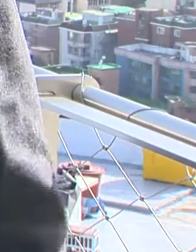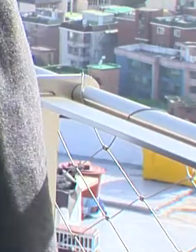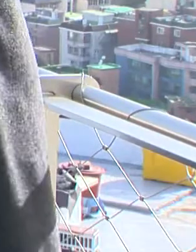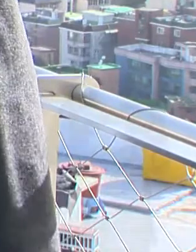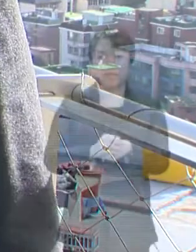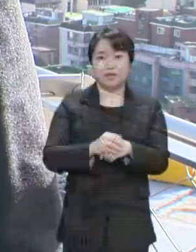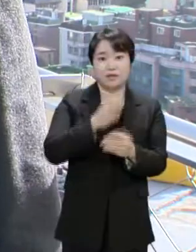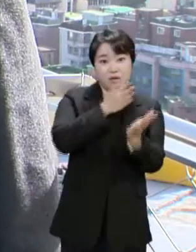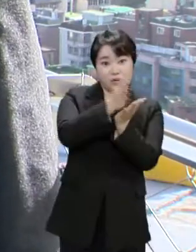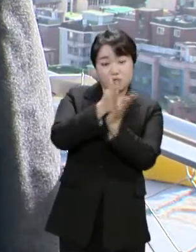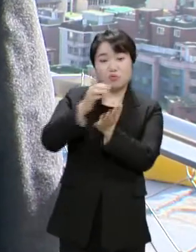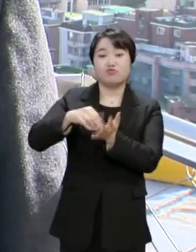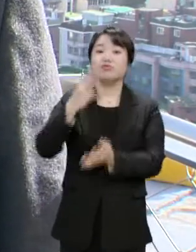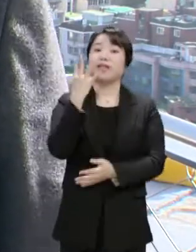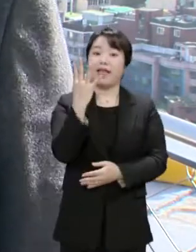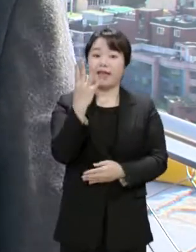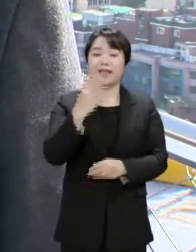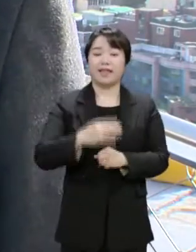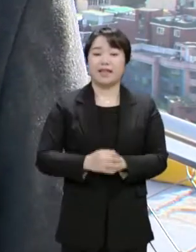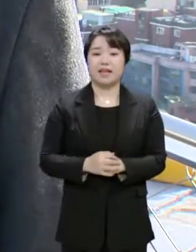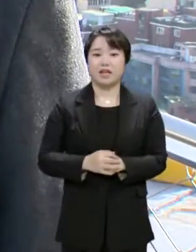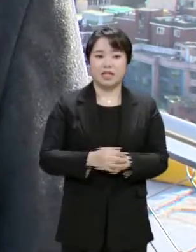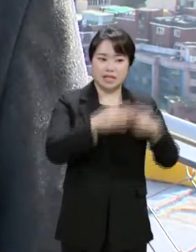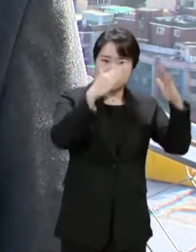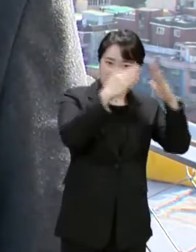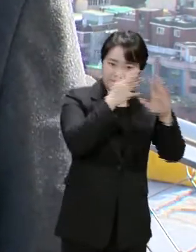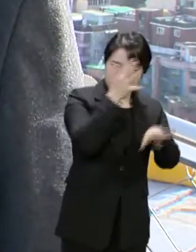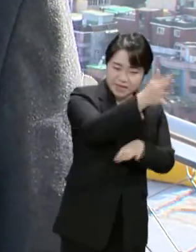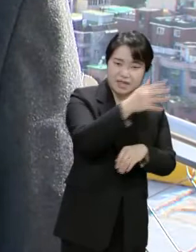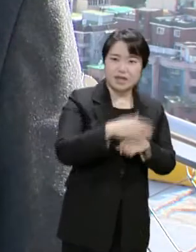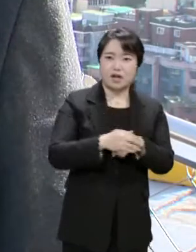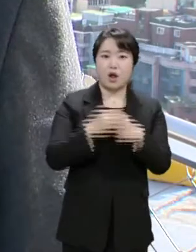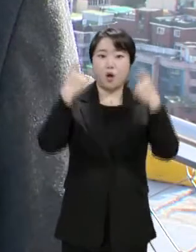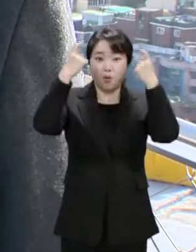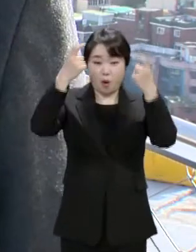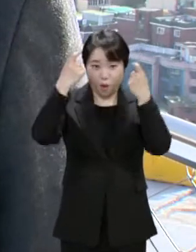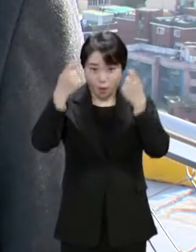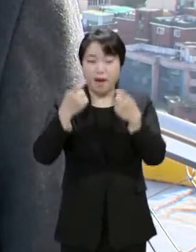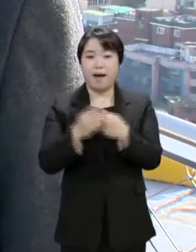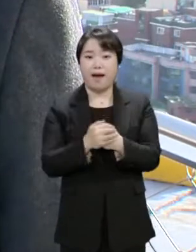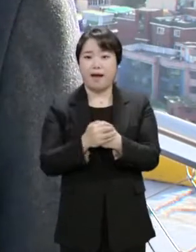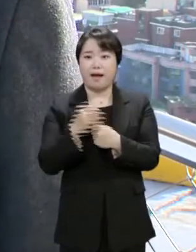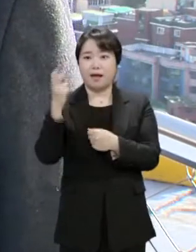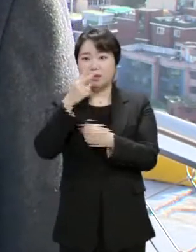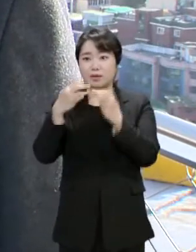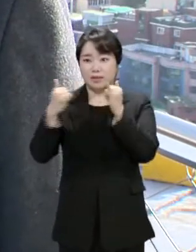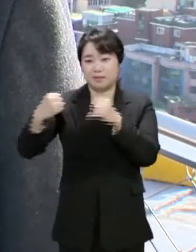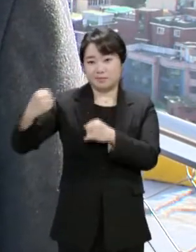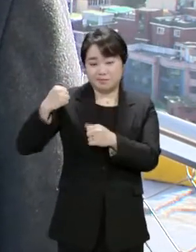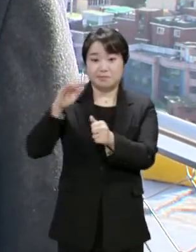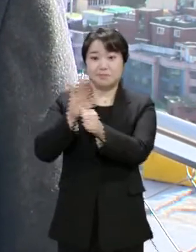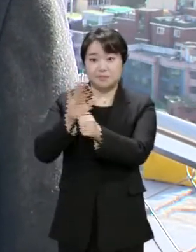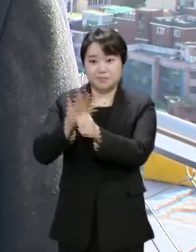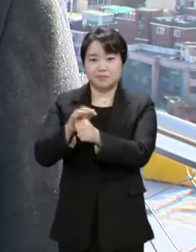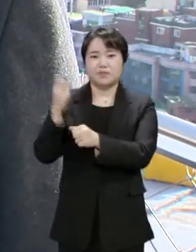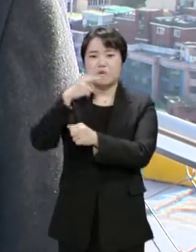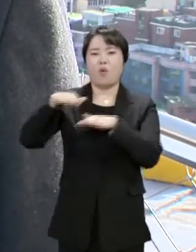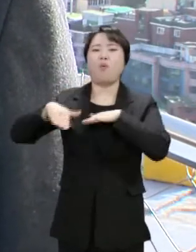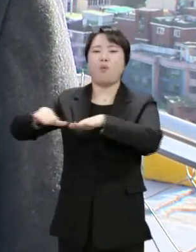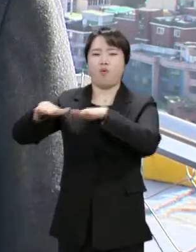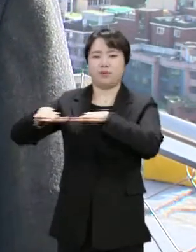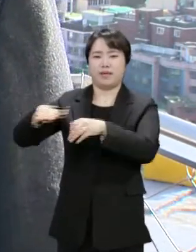총 4가지로 나뉩니다. 주거환경 개선, 관광 자원화, 주민 역량 강화,